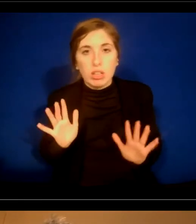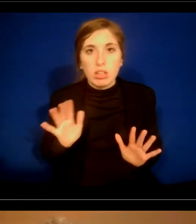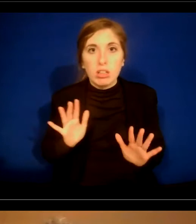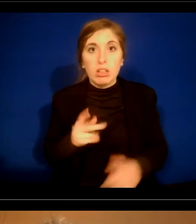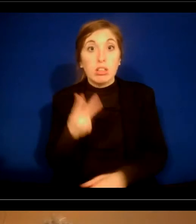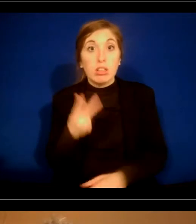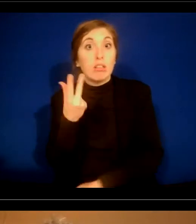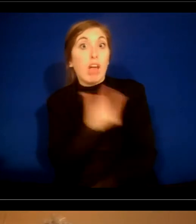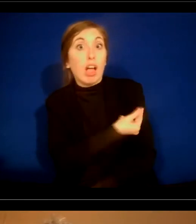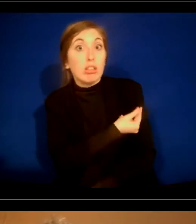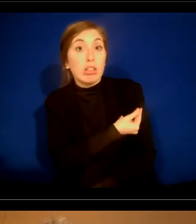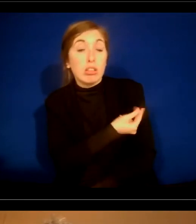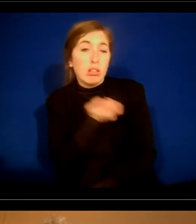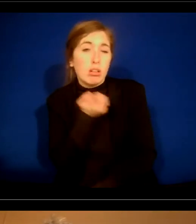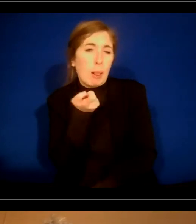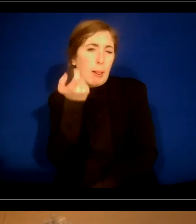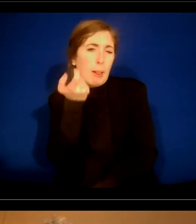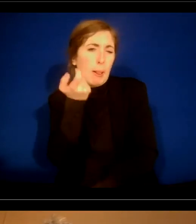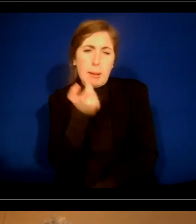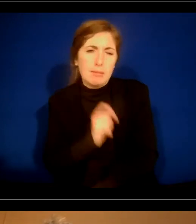Vaccinati pochissimi,